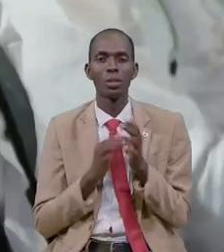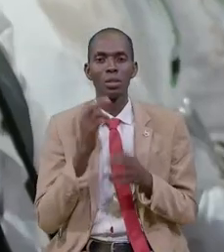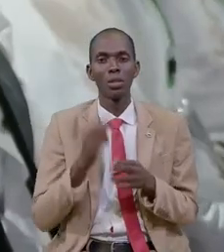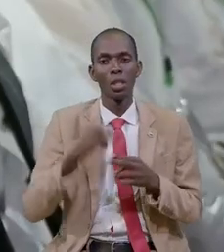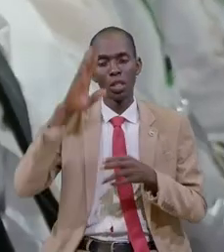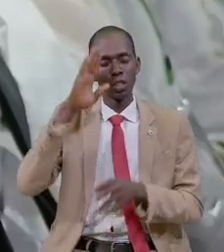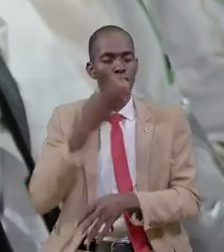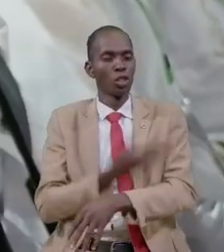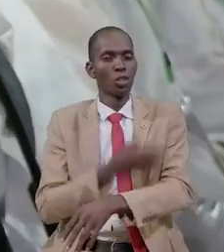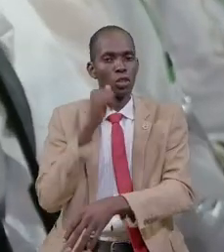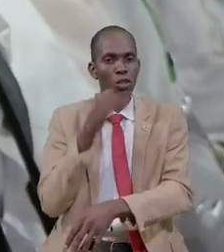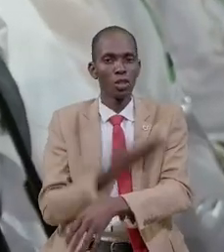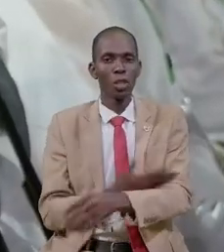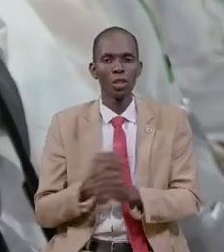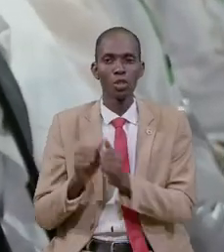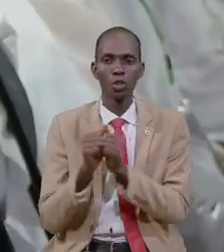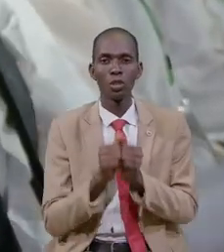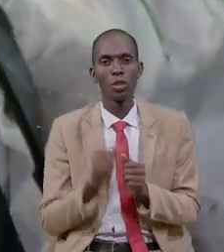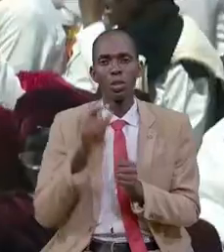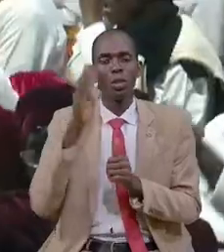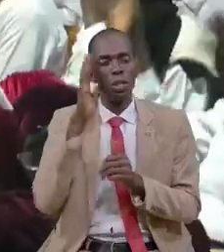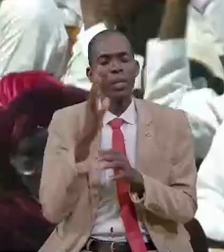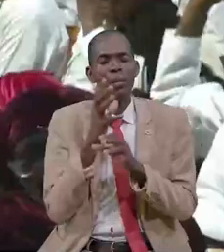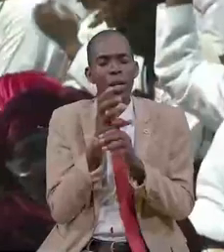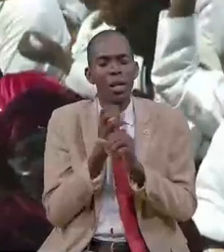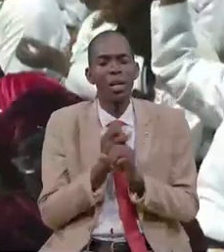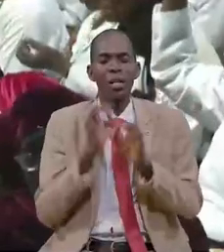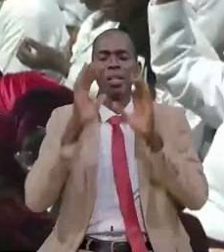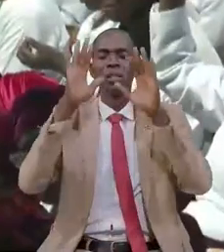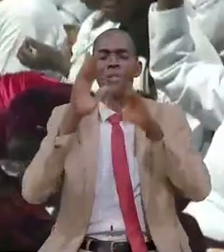Fils, fille, ensemble, reçoivent le miracle.